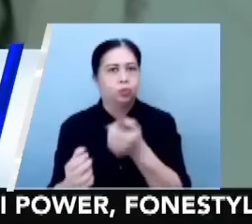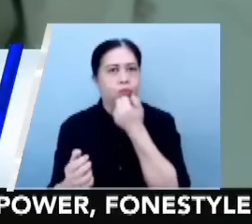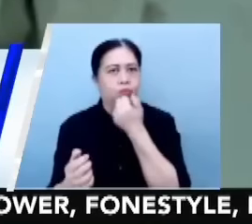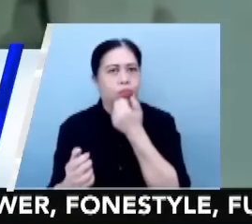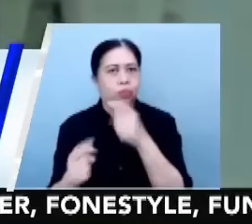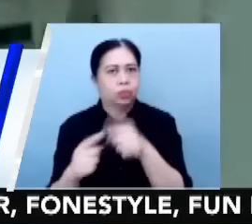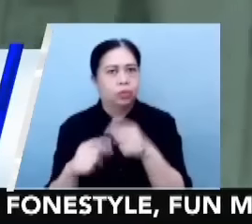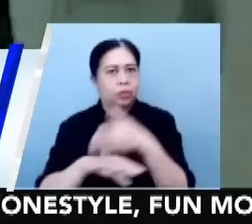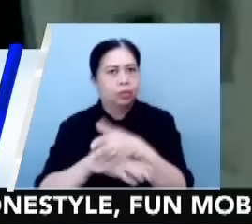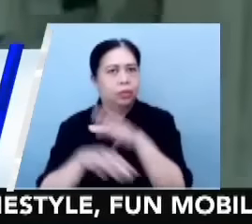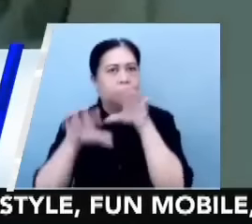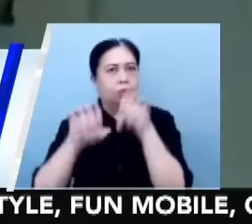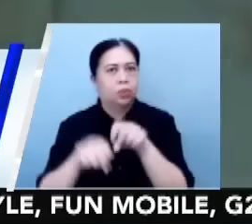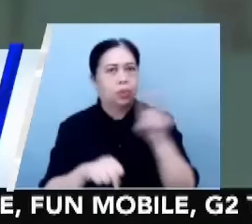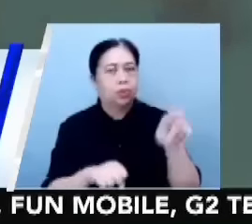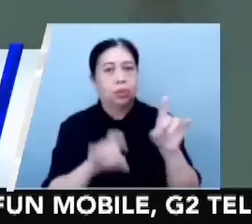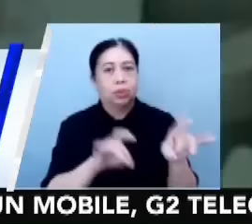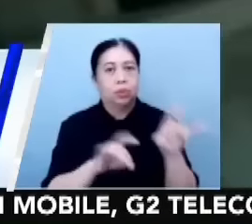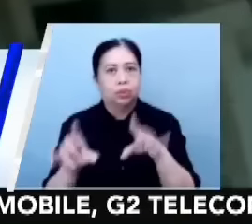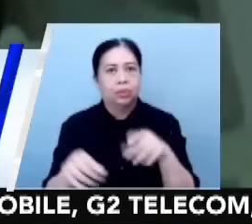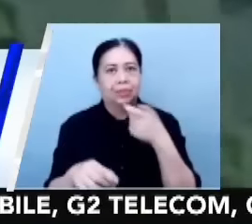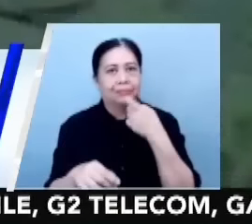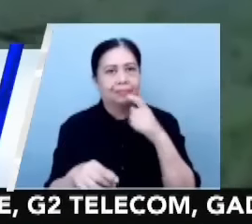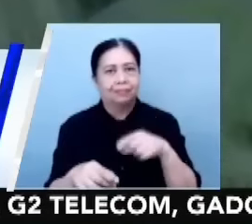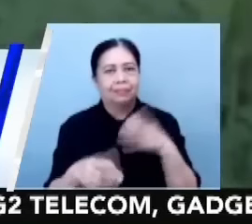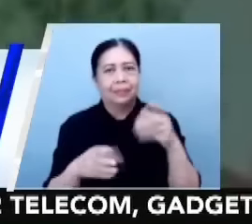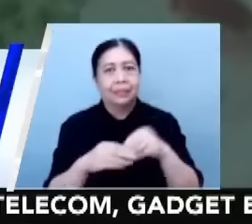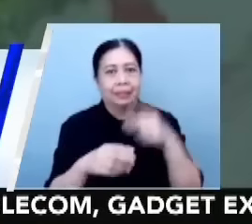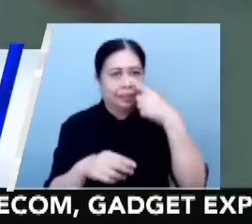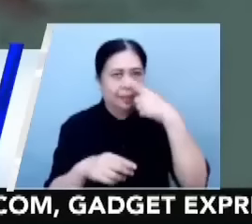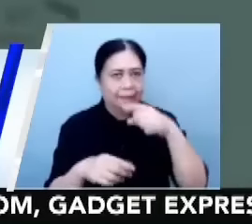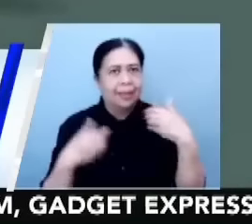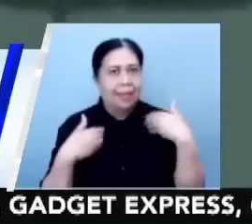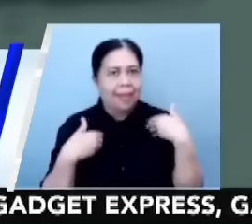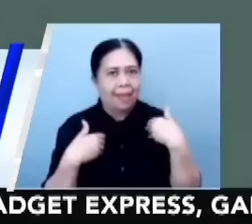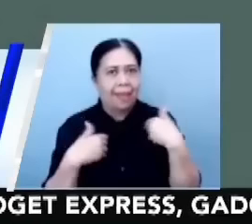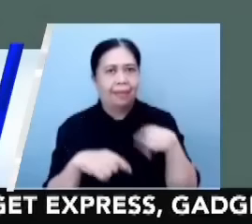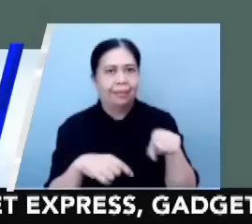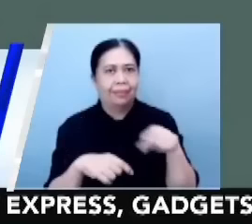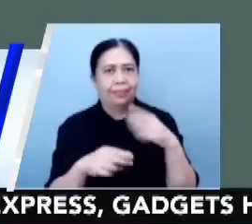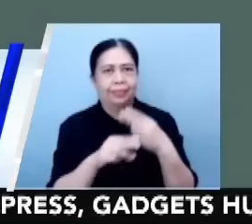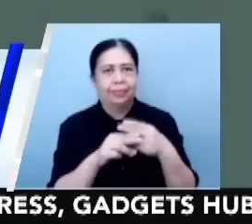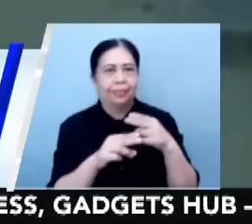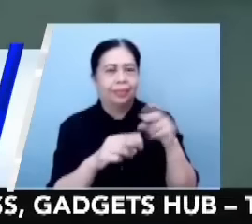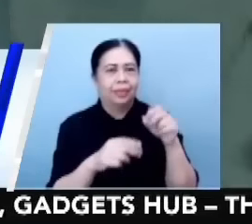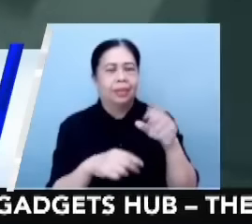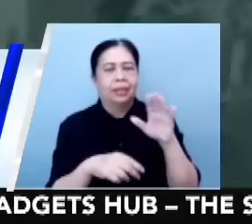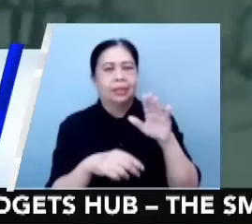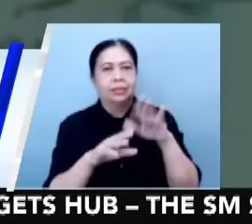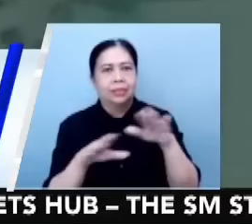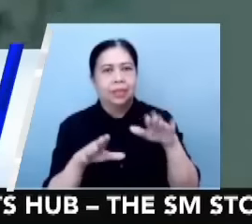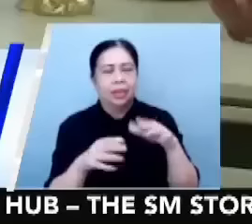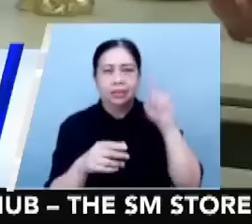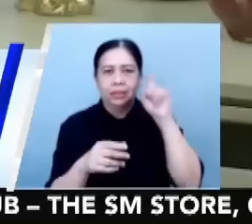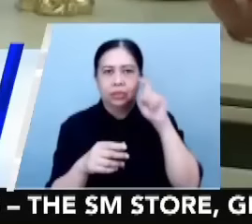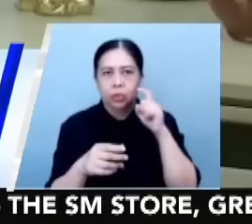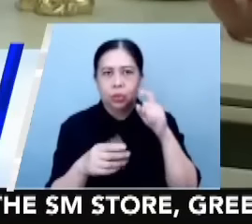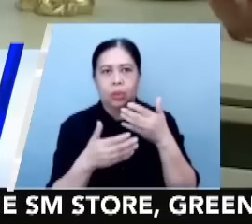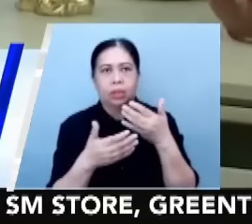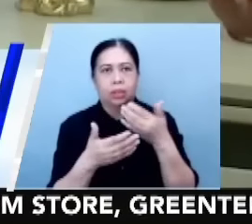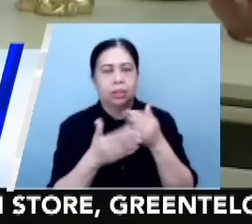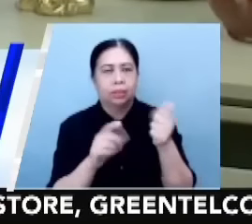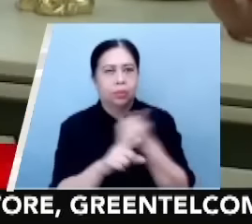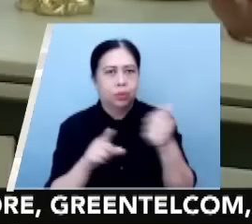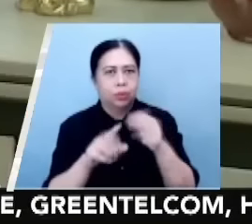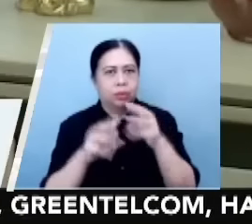mahuli ang isang Australian pedophile sa Thailand na may hawak na sisam o child sexual abuse material na galing Pilipinas dalawa